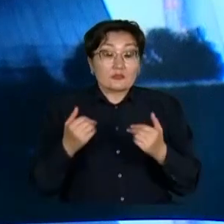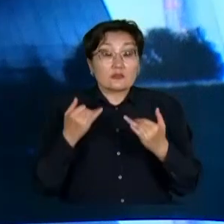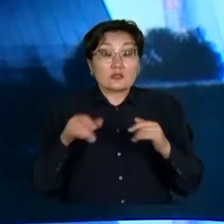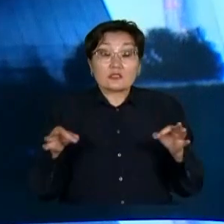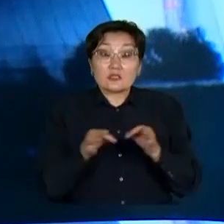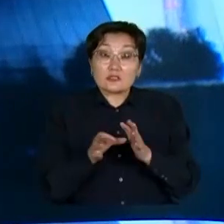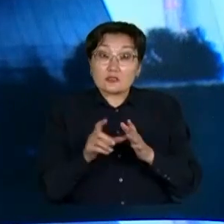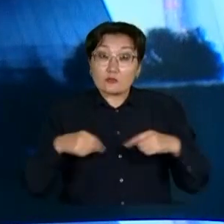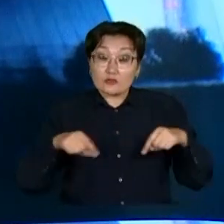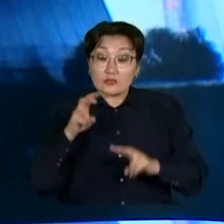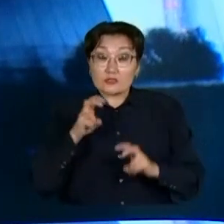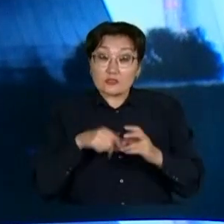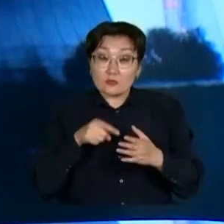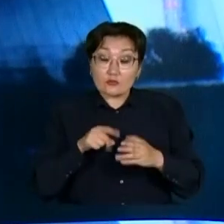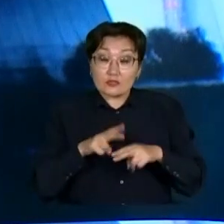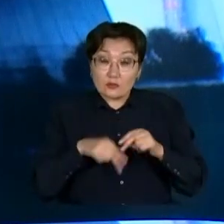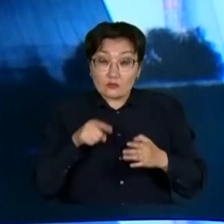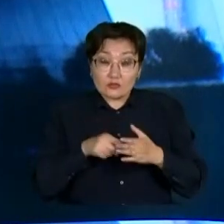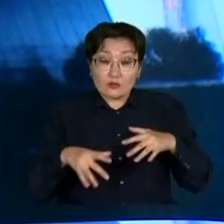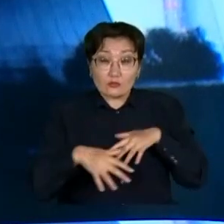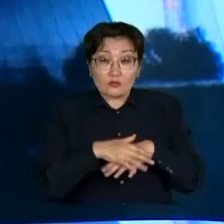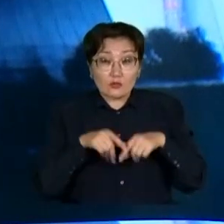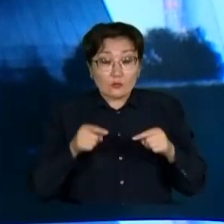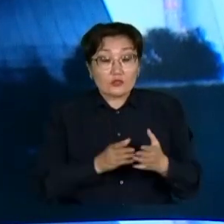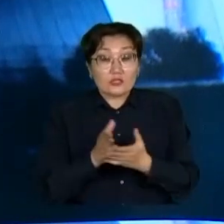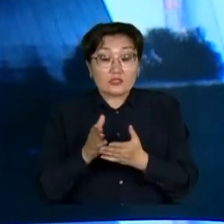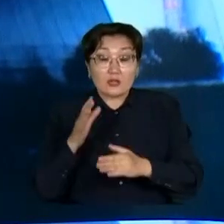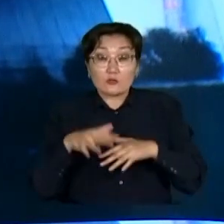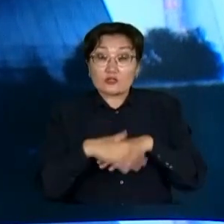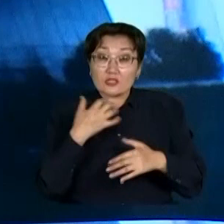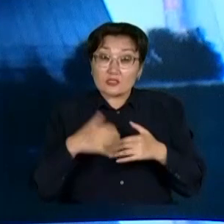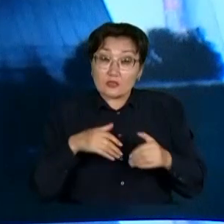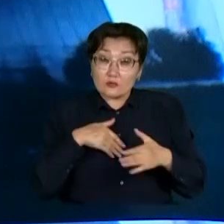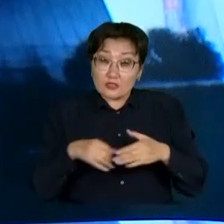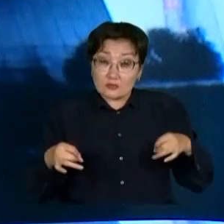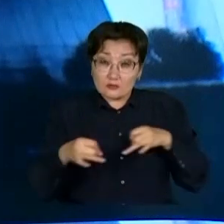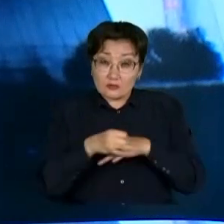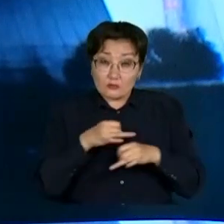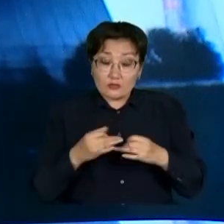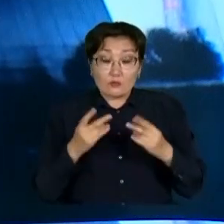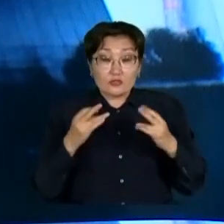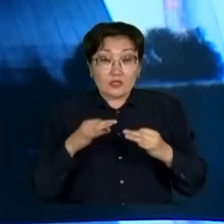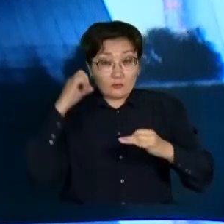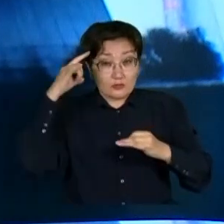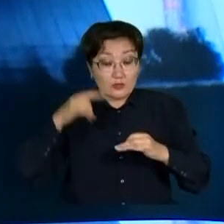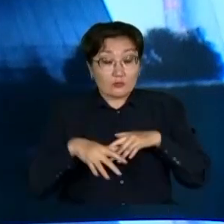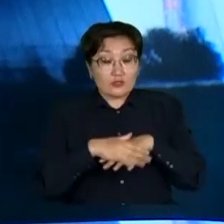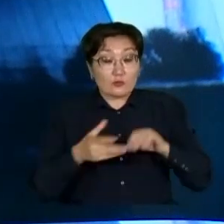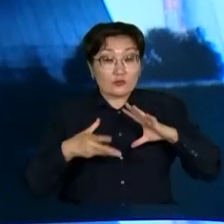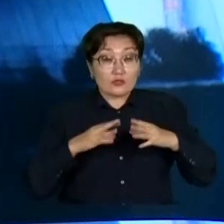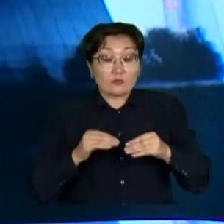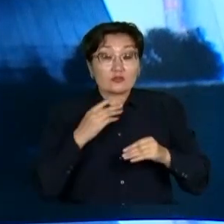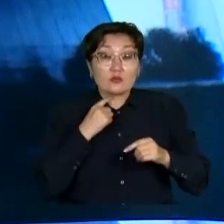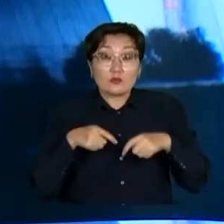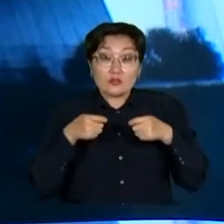Атом электростанциясын салу мәселесі қоғамның түрлі саласымен халық арасында қызу талқыланып жатыр. Дегенмен қазақстандықтар жалпы